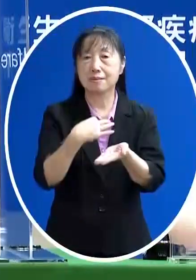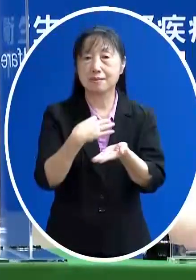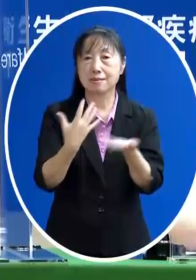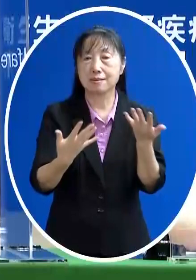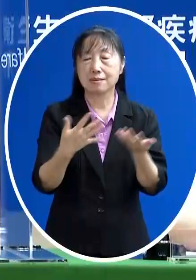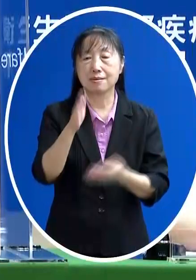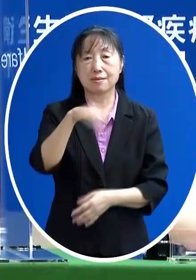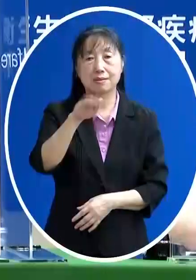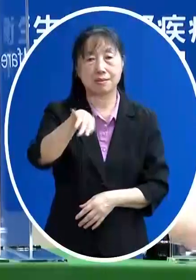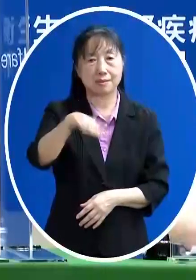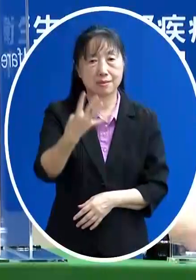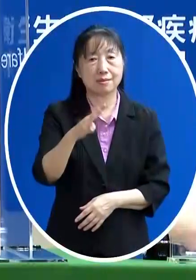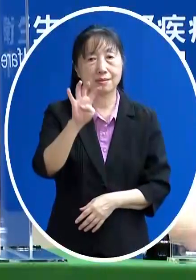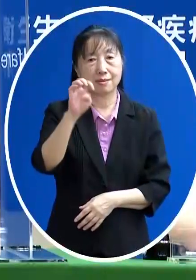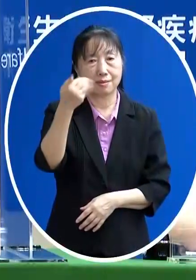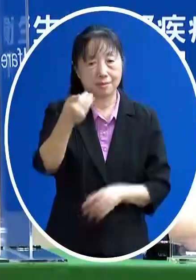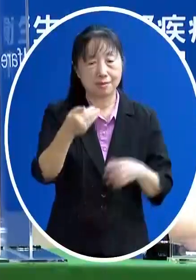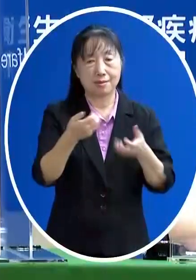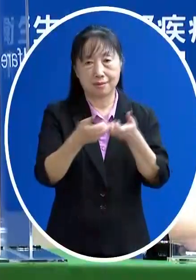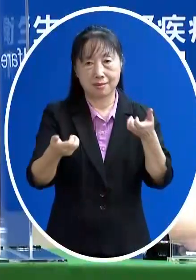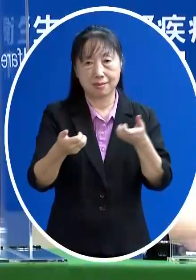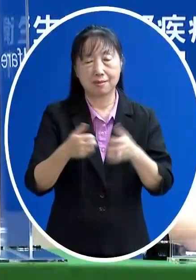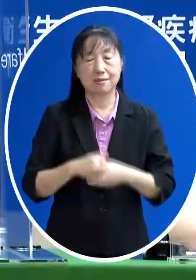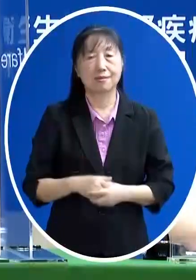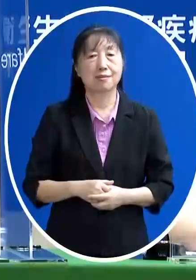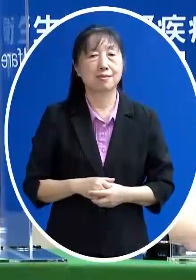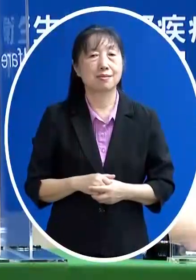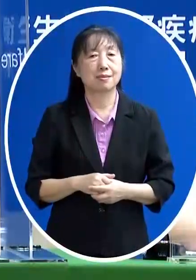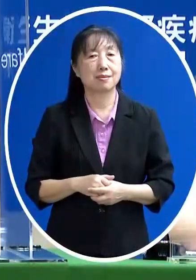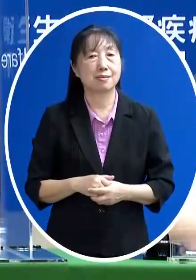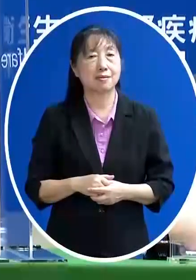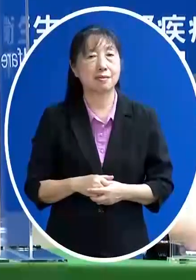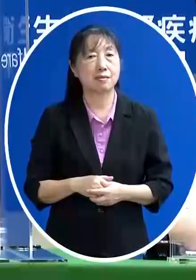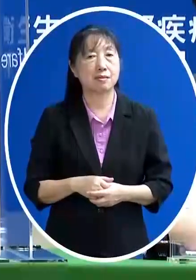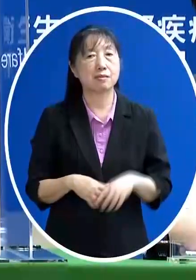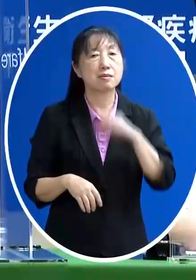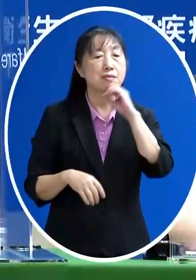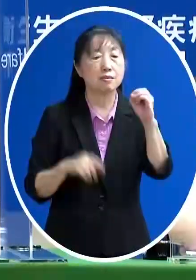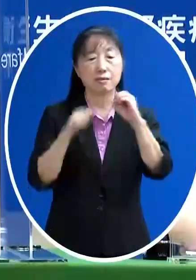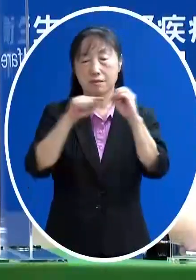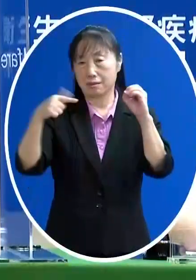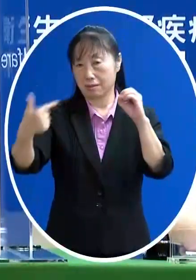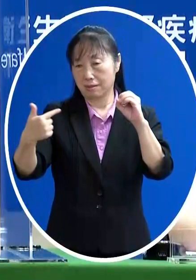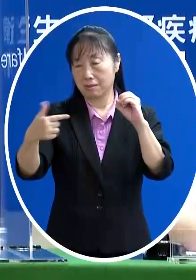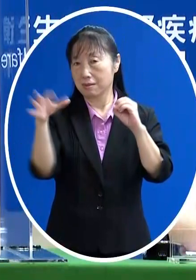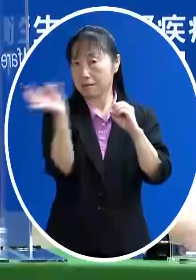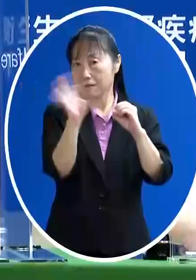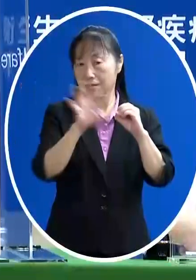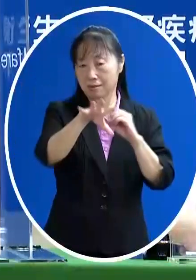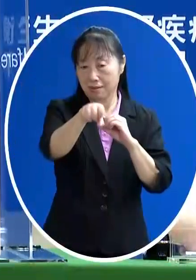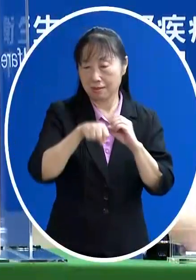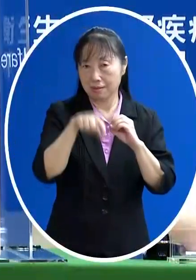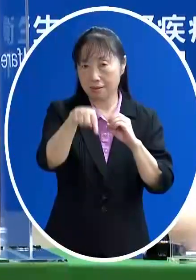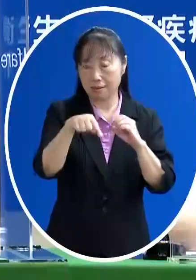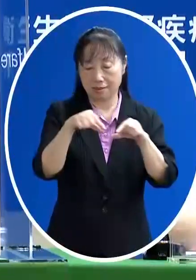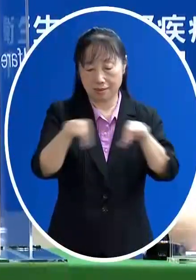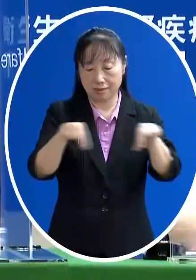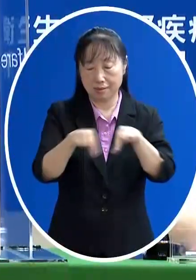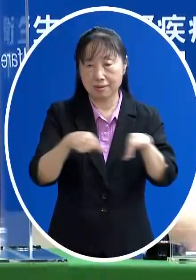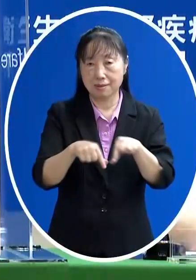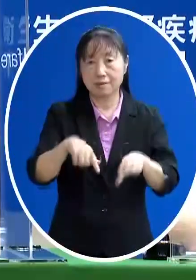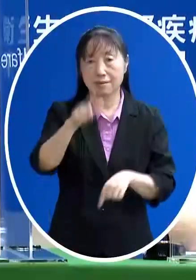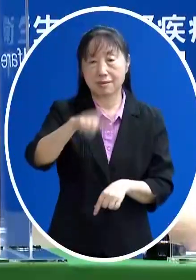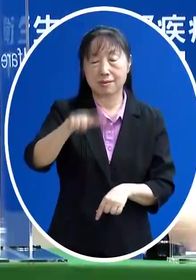了9449份。好，那另外0到6岁。免费的这个部分也领取